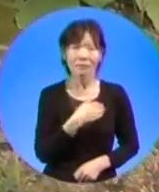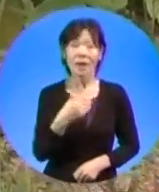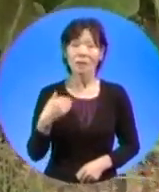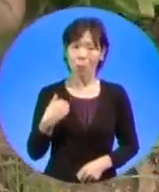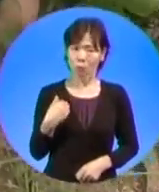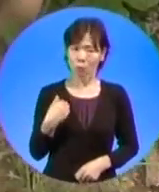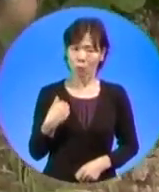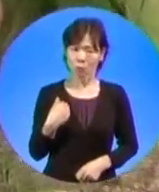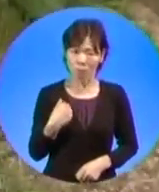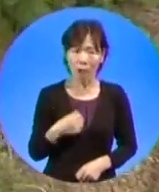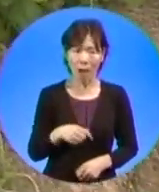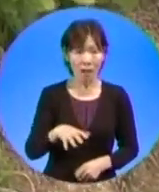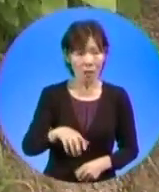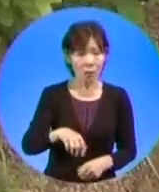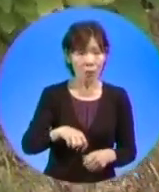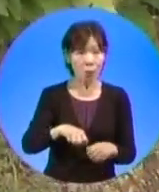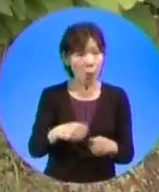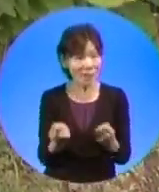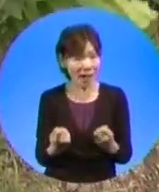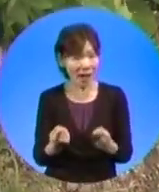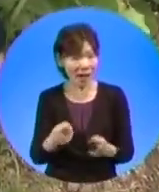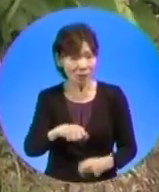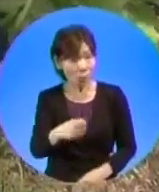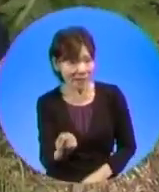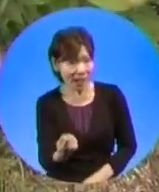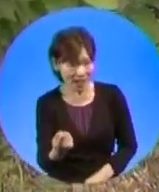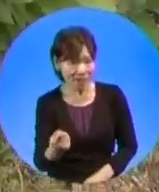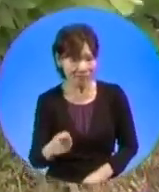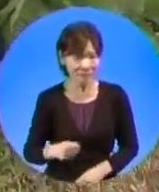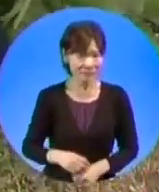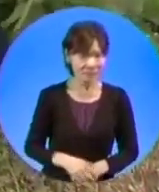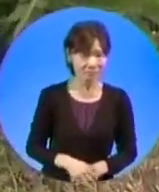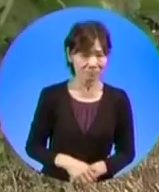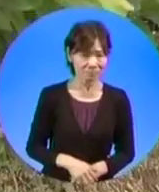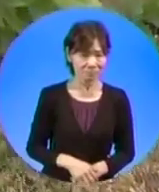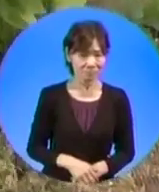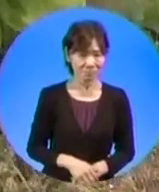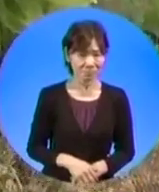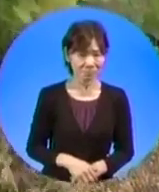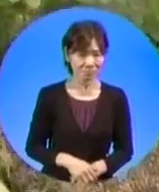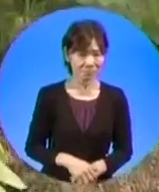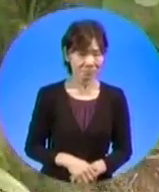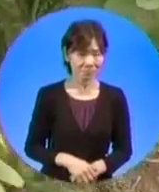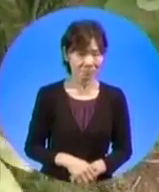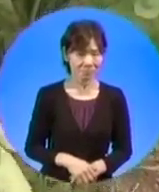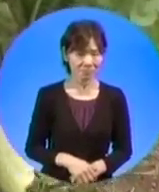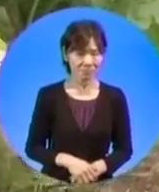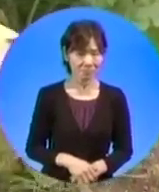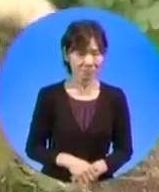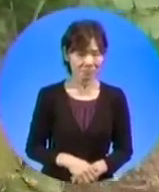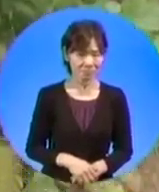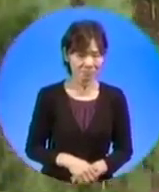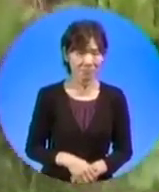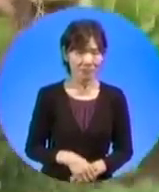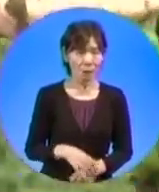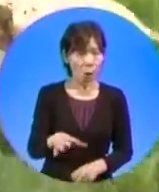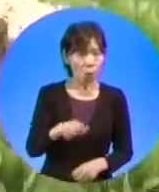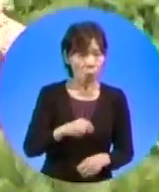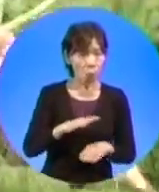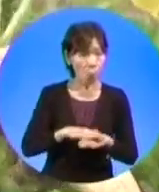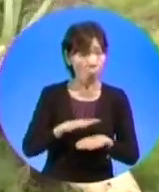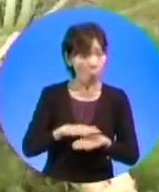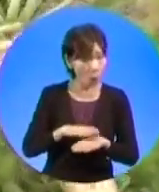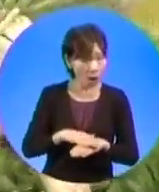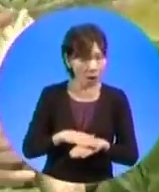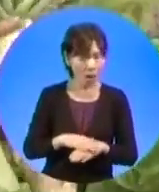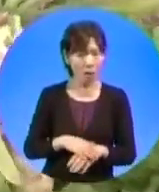結構いける？結構い い、こんな近く、あ、いけたいけた、あ、あ、あ、